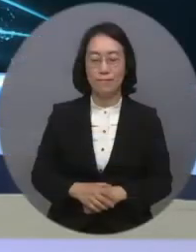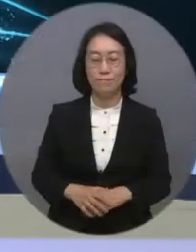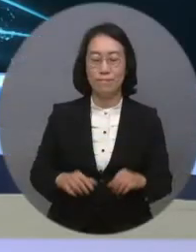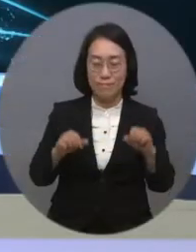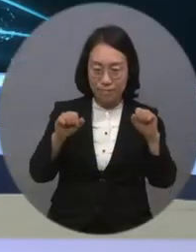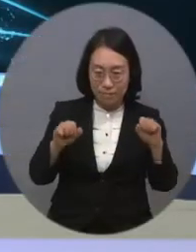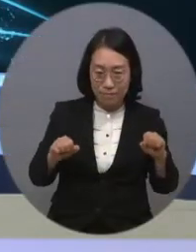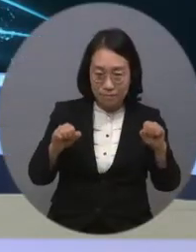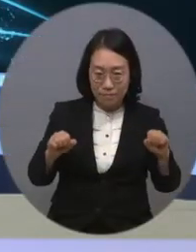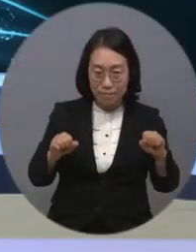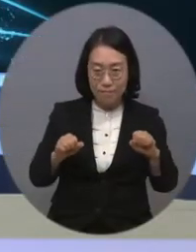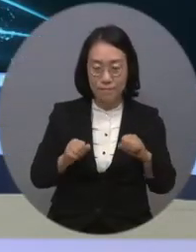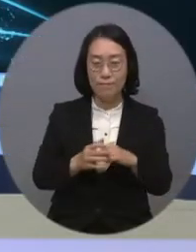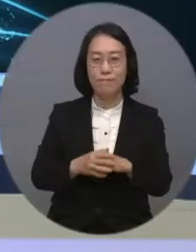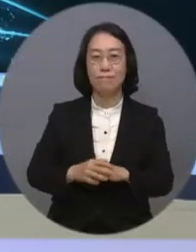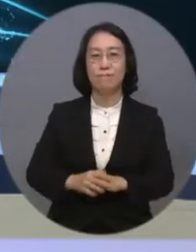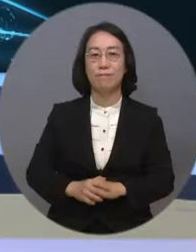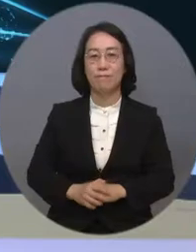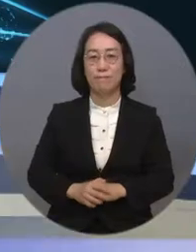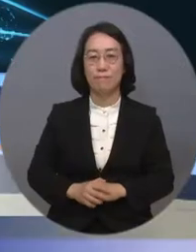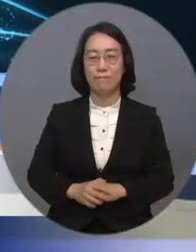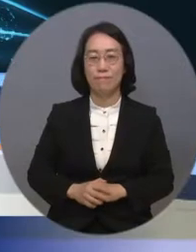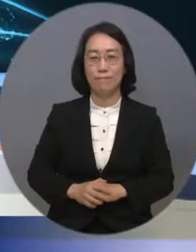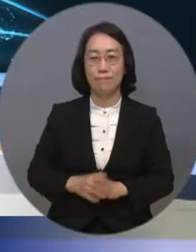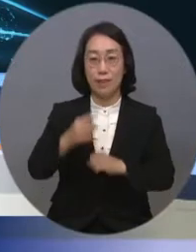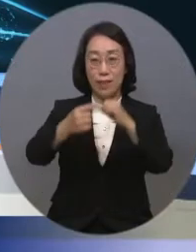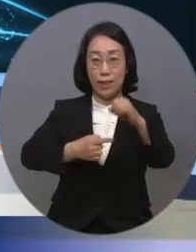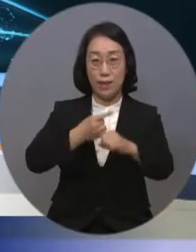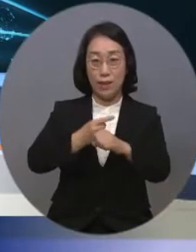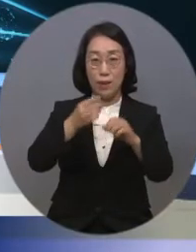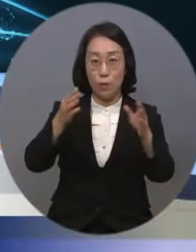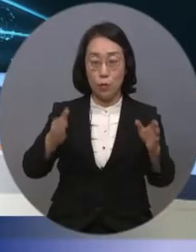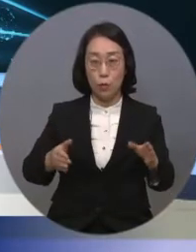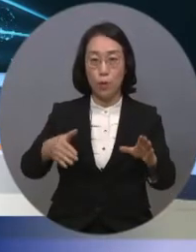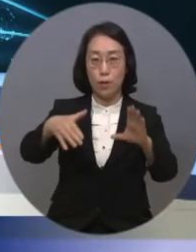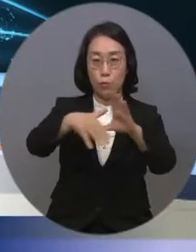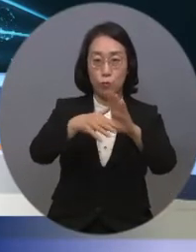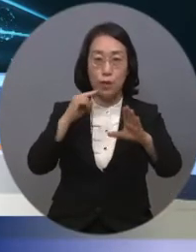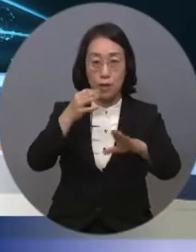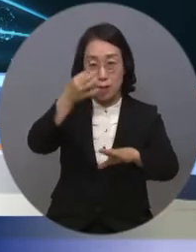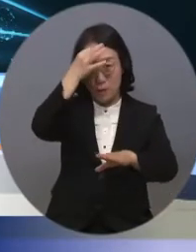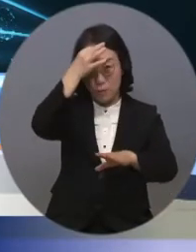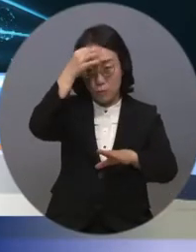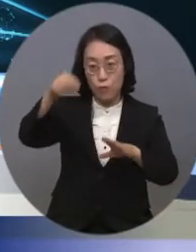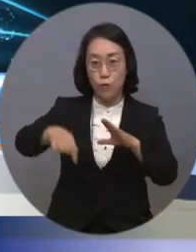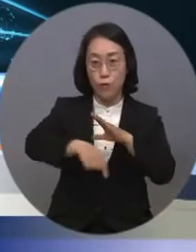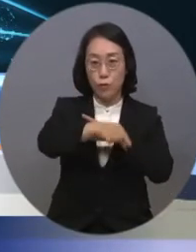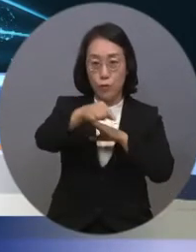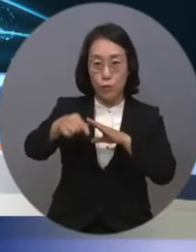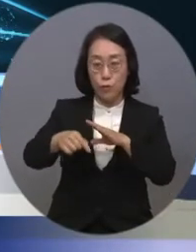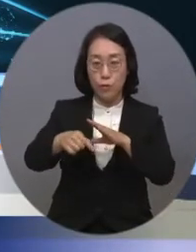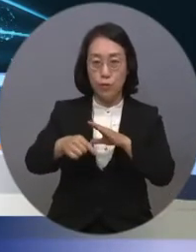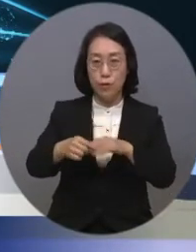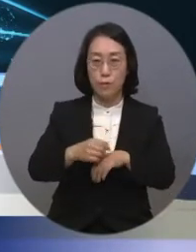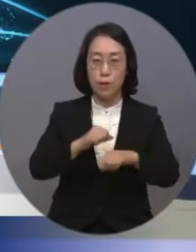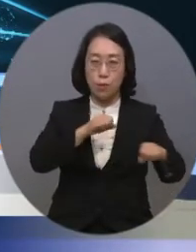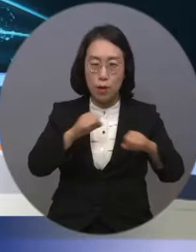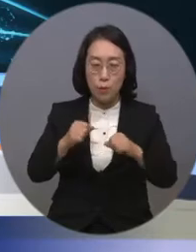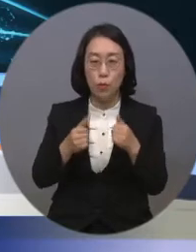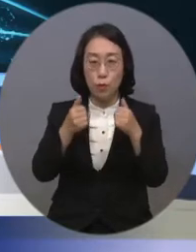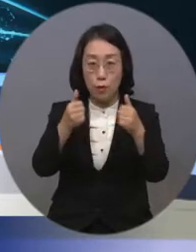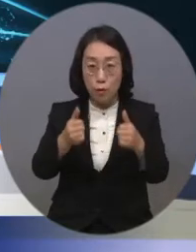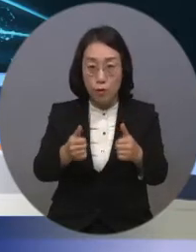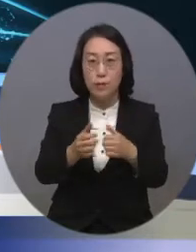시청자 여러분 안녕하십니까? 복지TV 뉴스입니다. 올 한 해 동안 문화예술 분야에서 자신의 기량을 빛낸 장애예술인들을 만나는